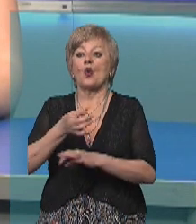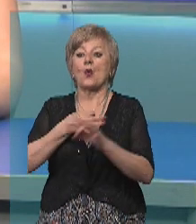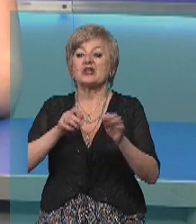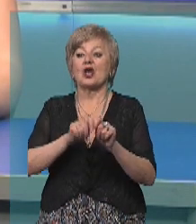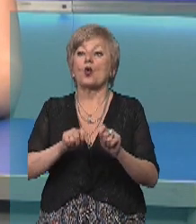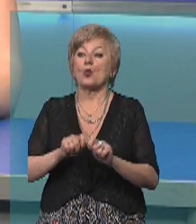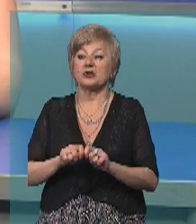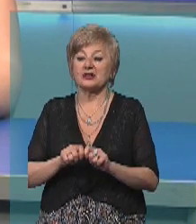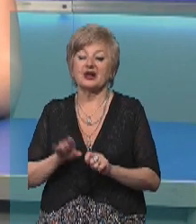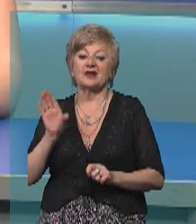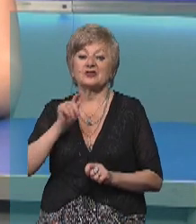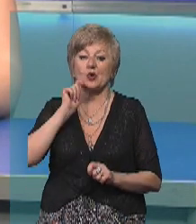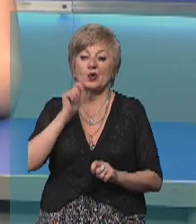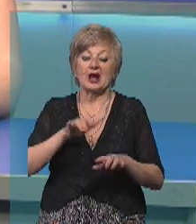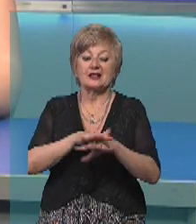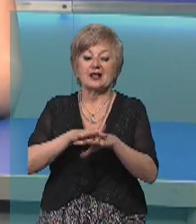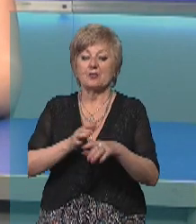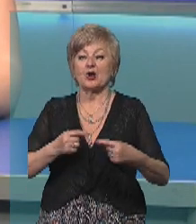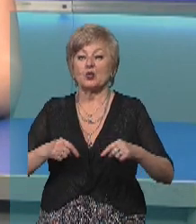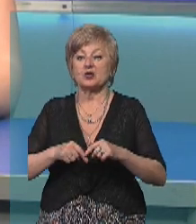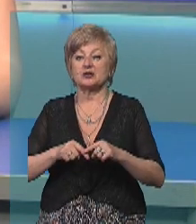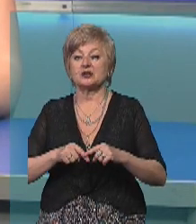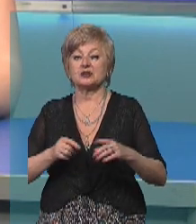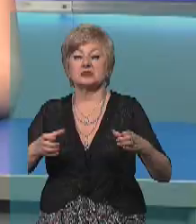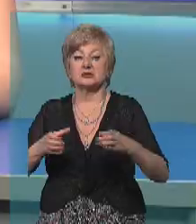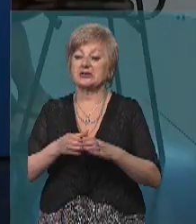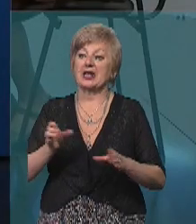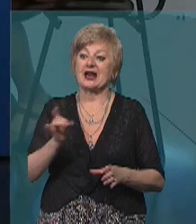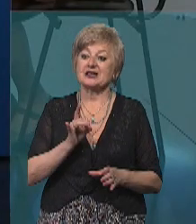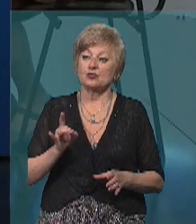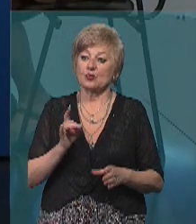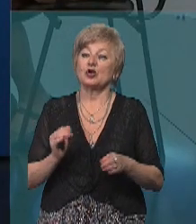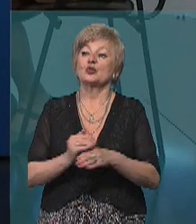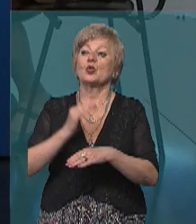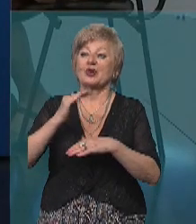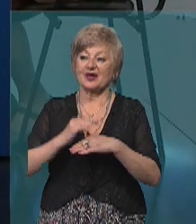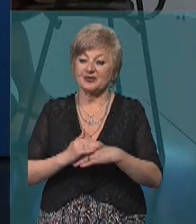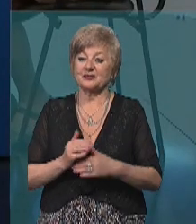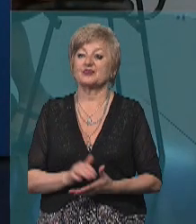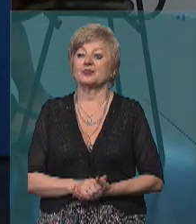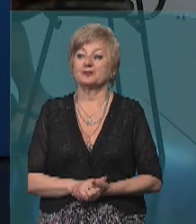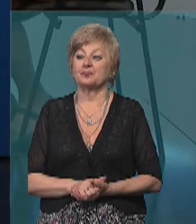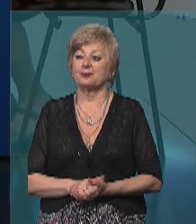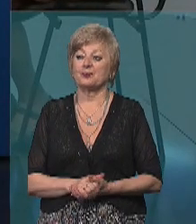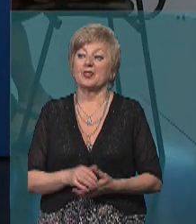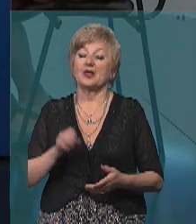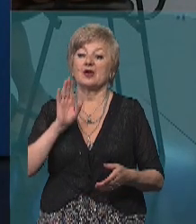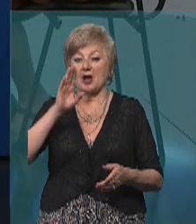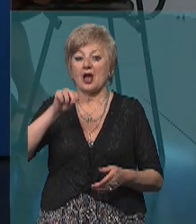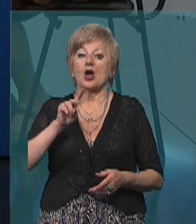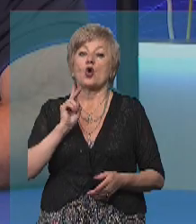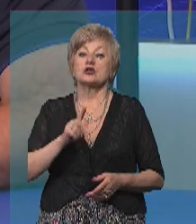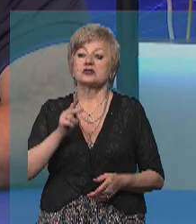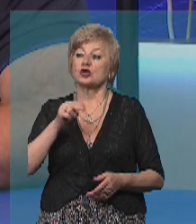координаторка Всеукраїнської громадської організації «Інститут Республіка». Добрий вечір. Щиро вітаю. Пан